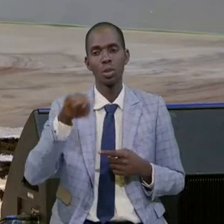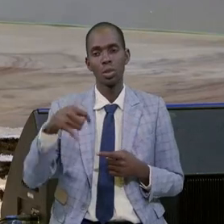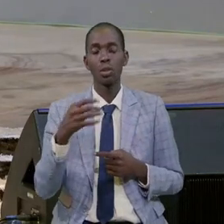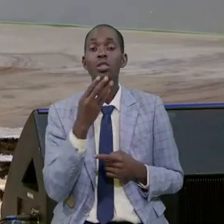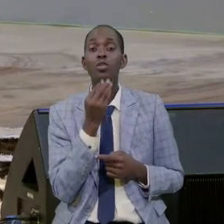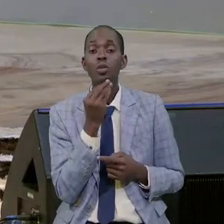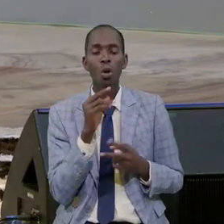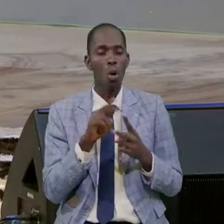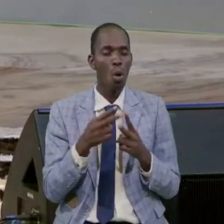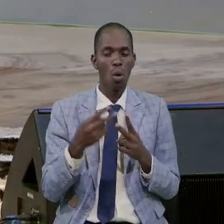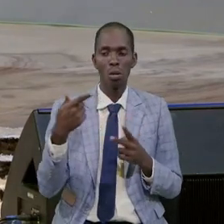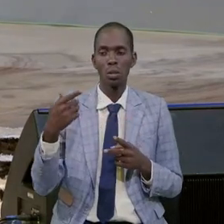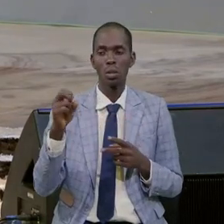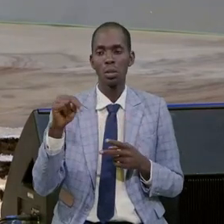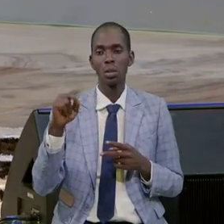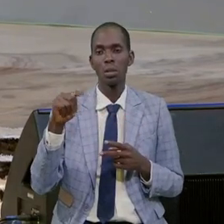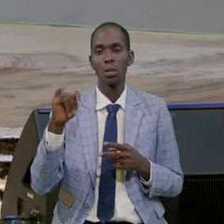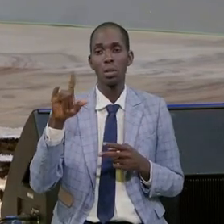ne devons pas être